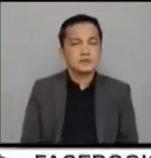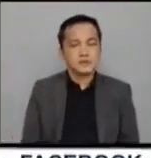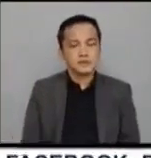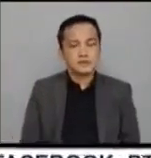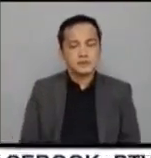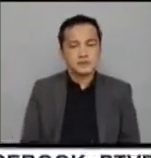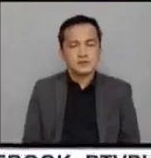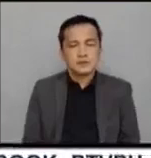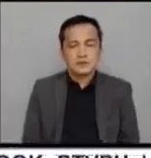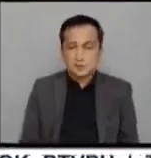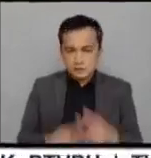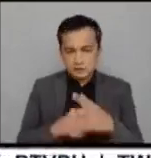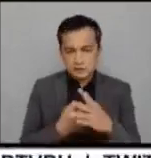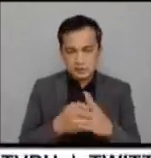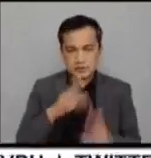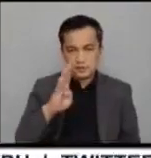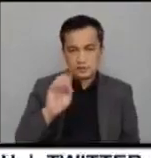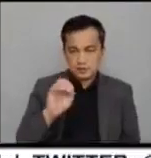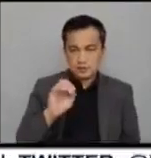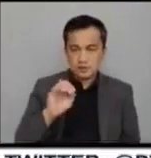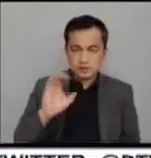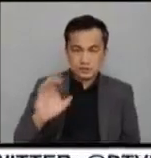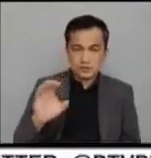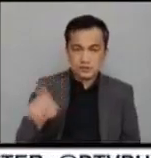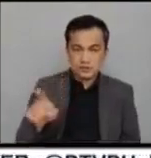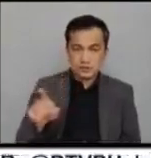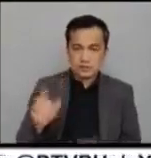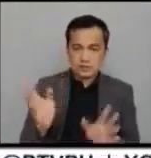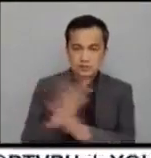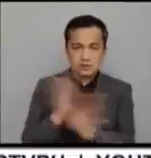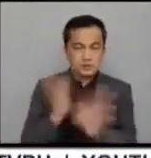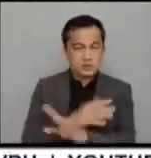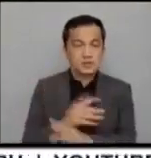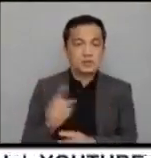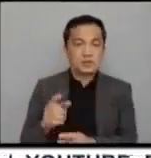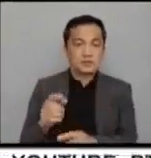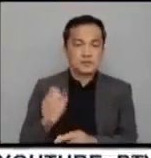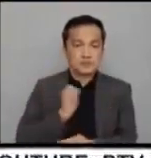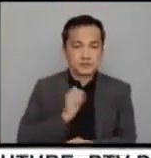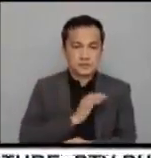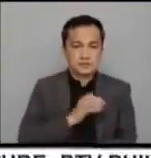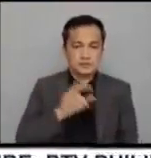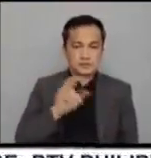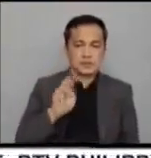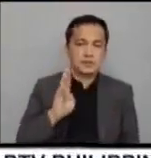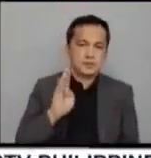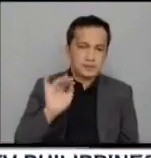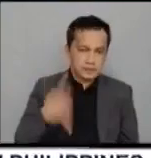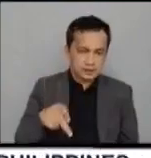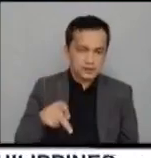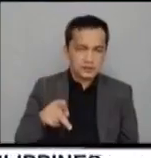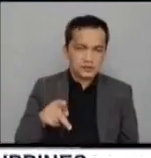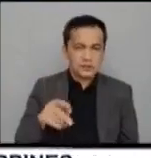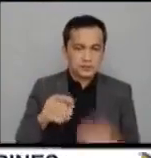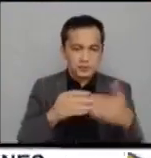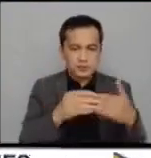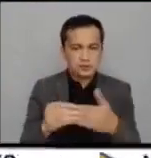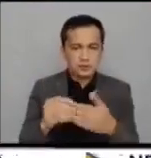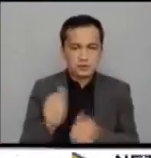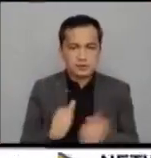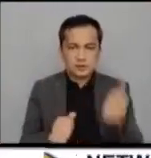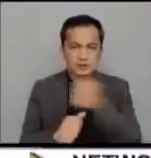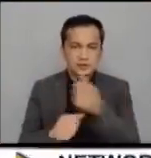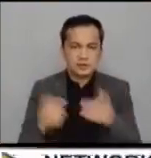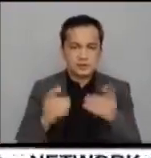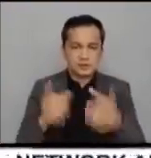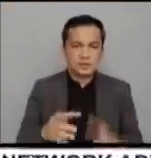Inumpisahan ng Bureau of Corrections o Bucor ang reshuffle ng mga tauhan nito sa New Bilibid Prisons. Pinangunahan ni Bucor Director General Gregorio